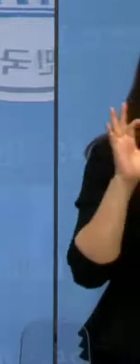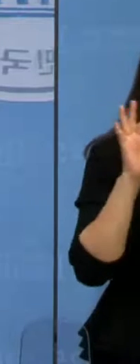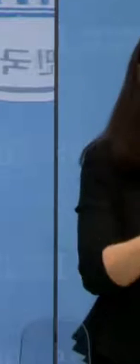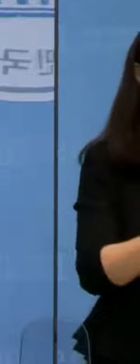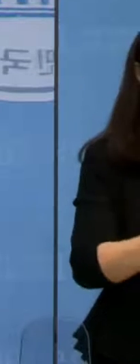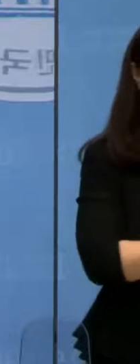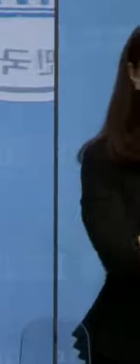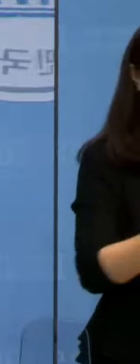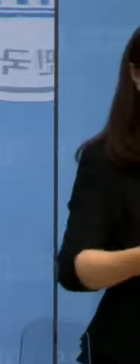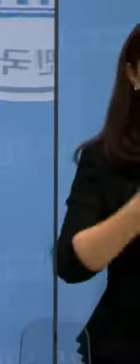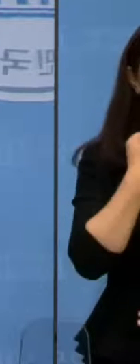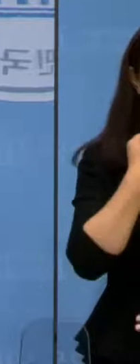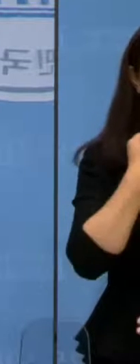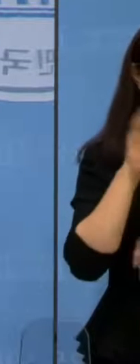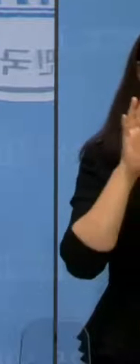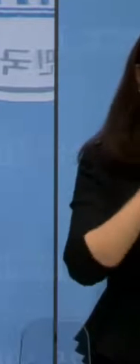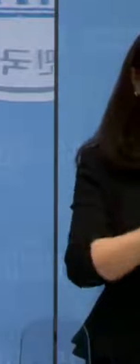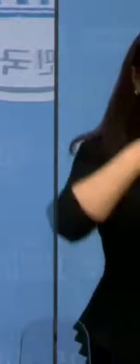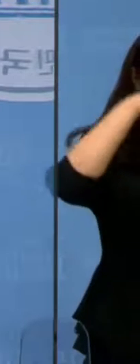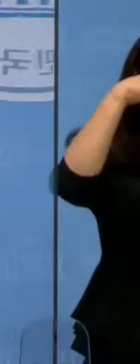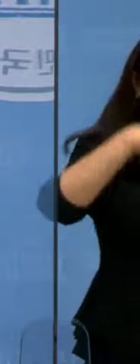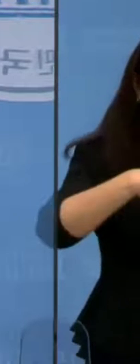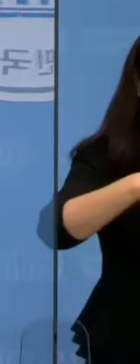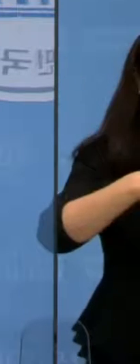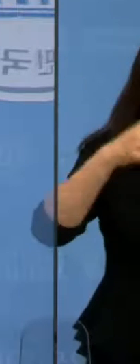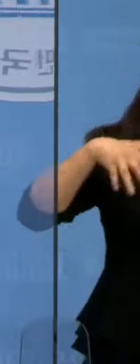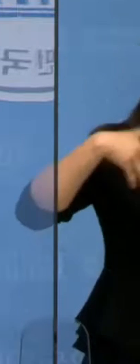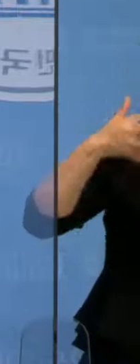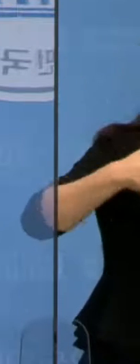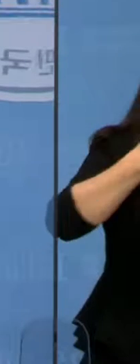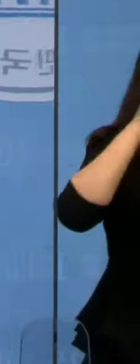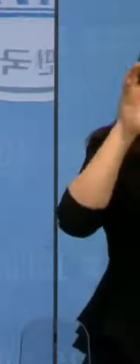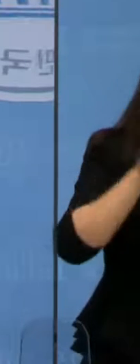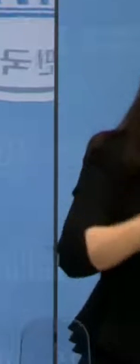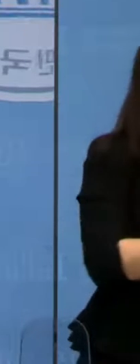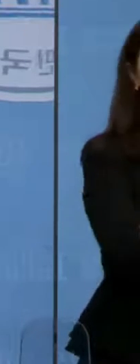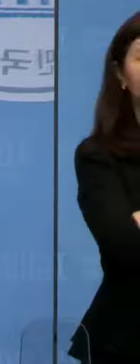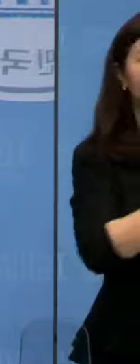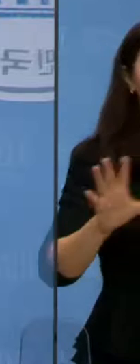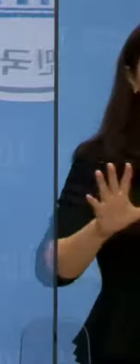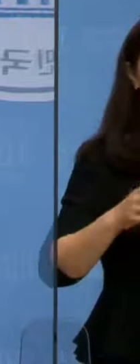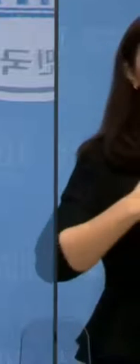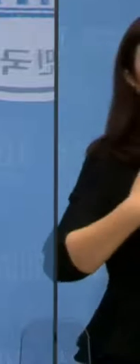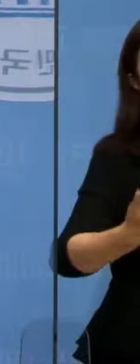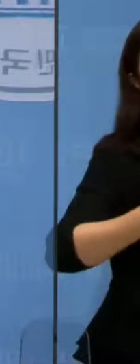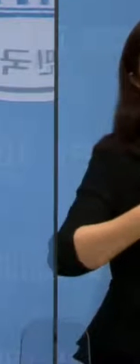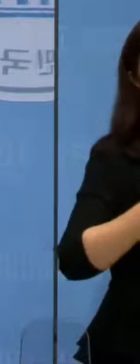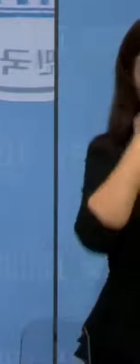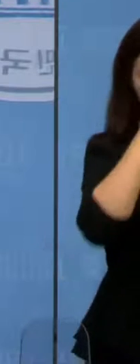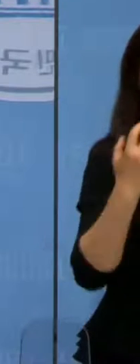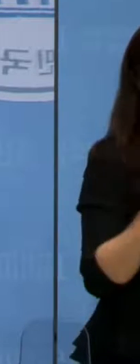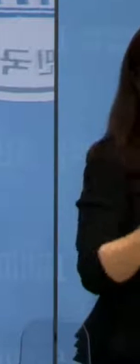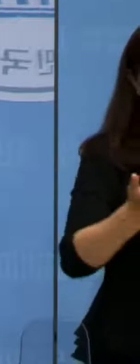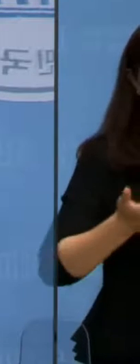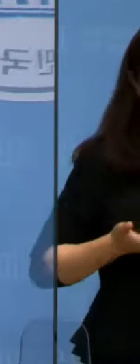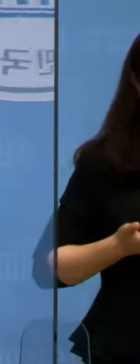비가 오나 눈이 오나 또 세찬 바람이 부나 저희를 응원하고 지켜주신